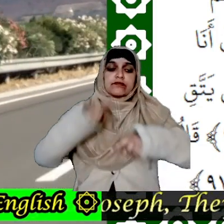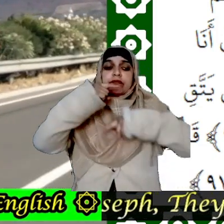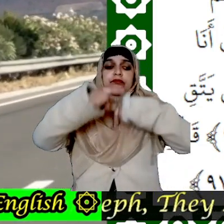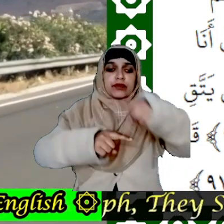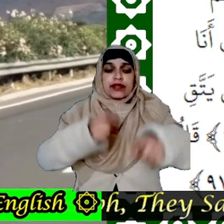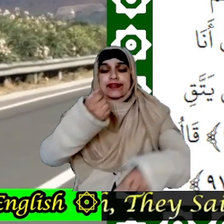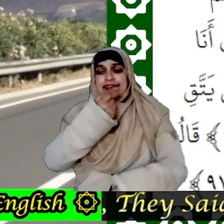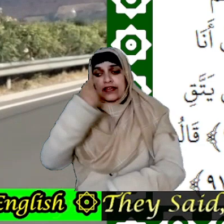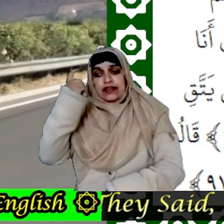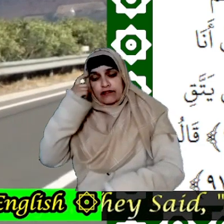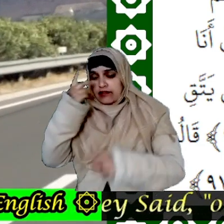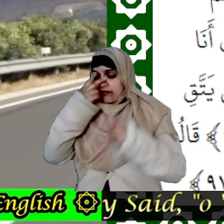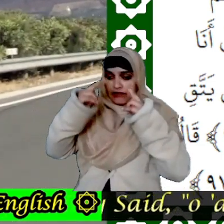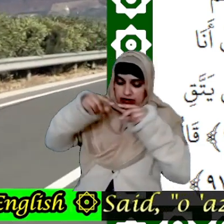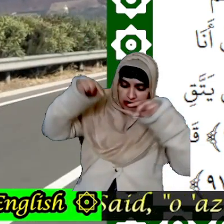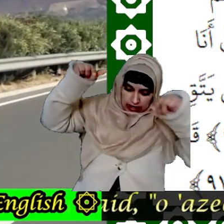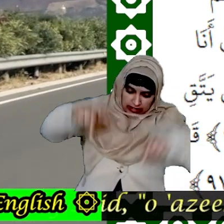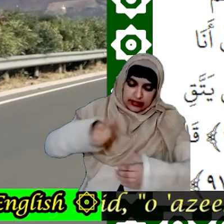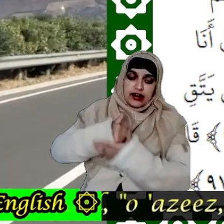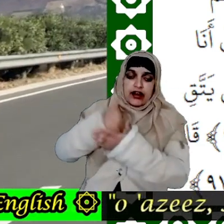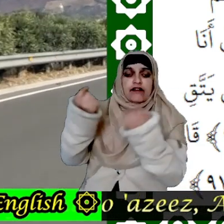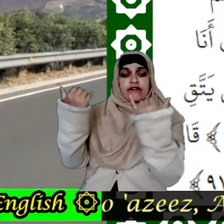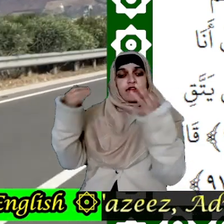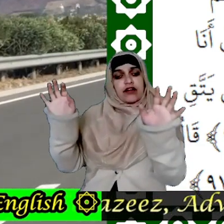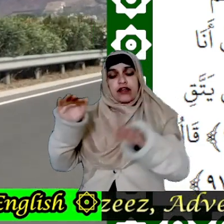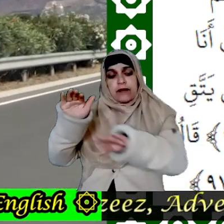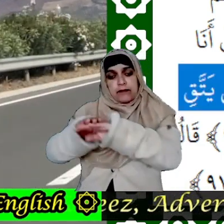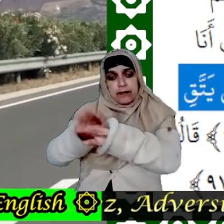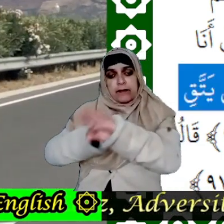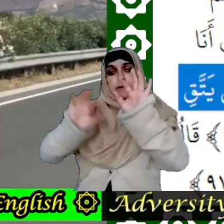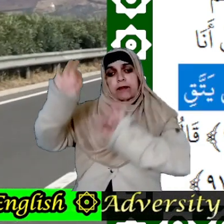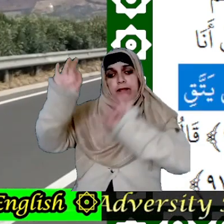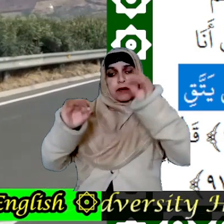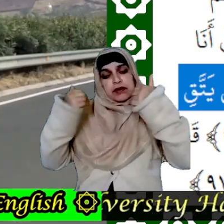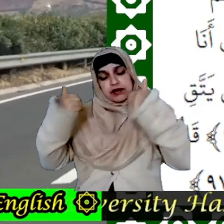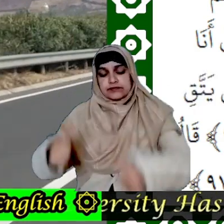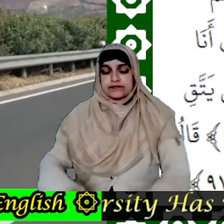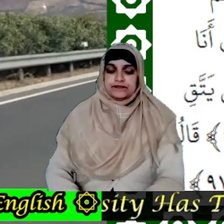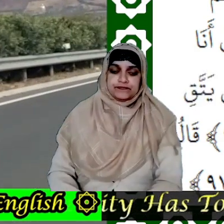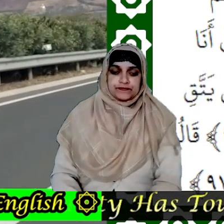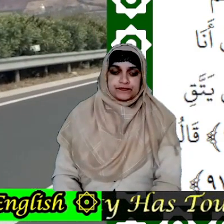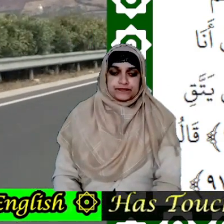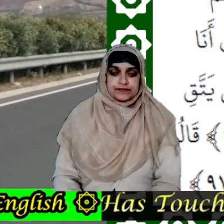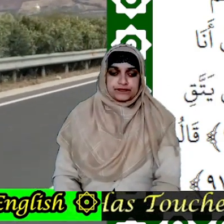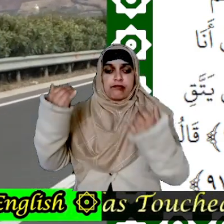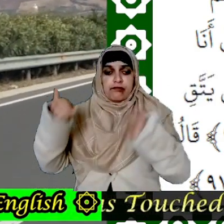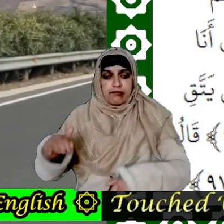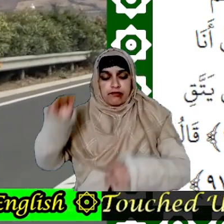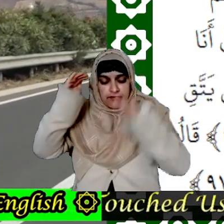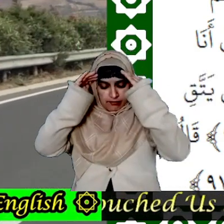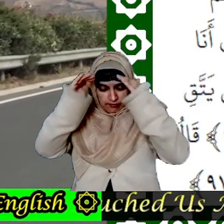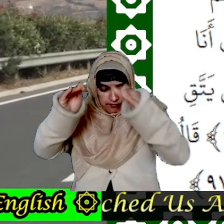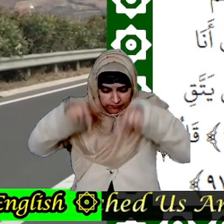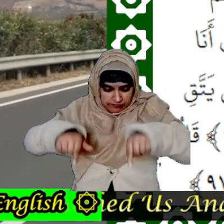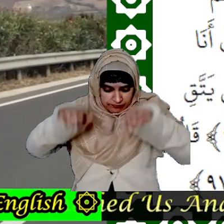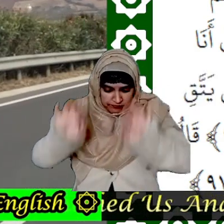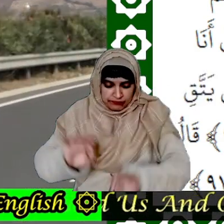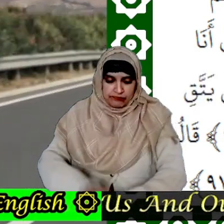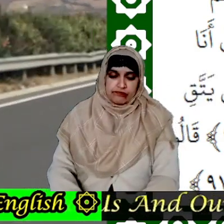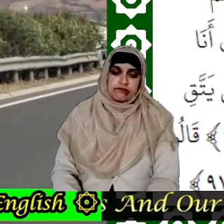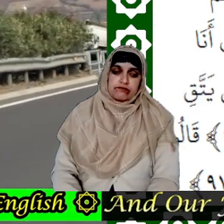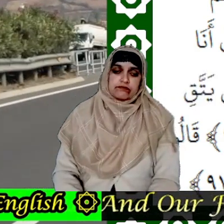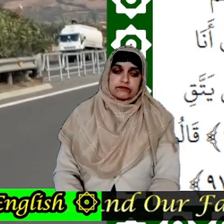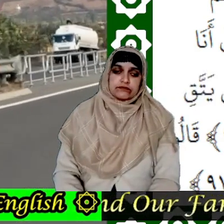ربي نرطل أولي إنه من يتقن من ربي صداته ويصبر مو بلار رك أبسي فإن